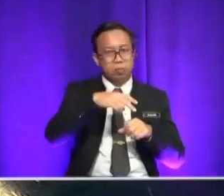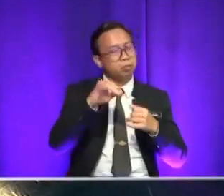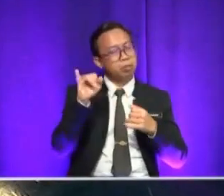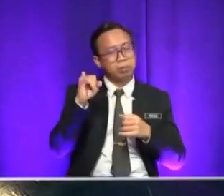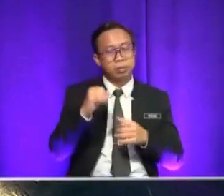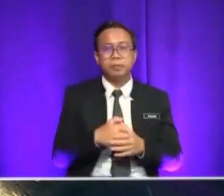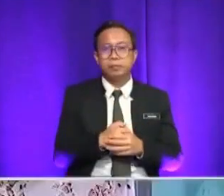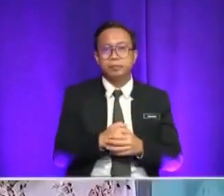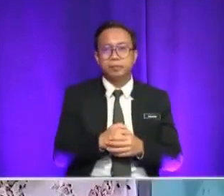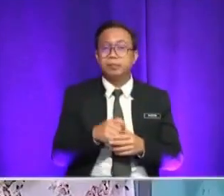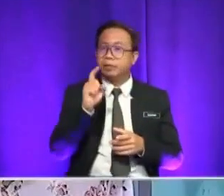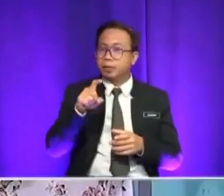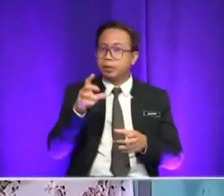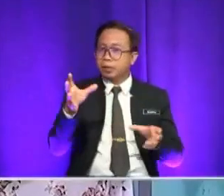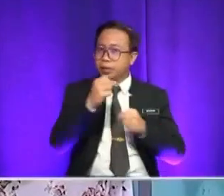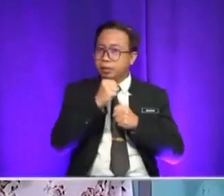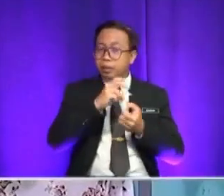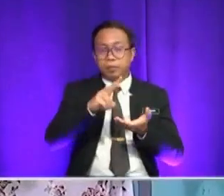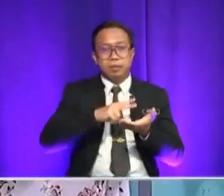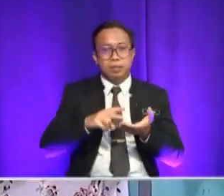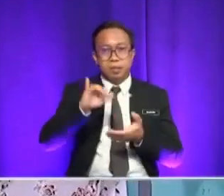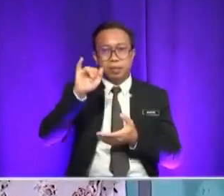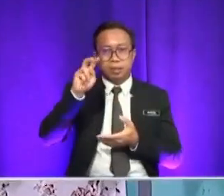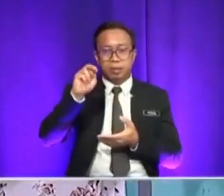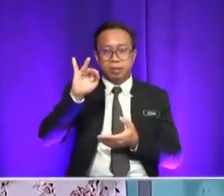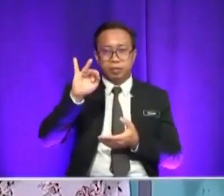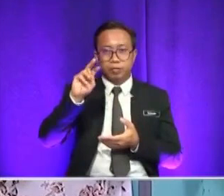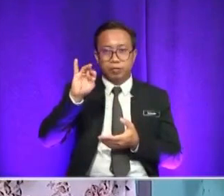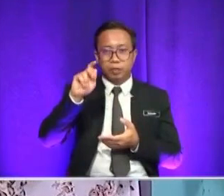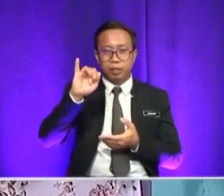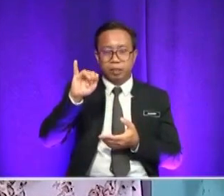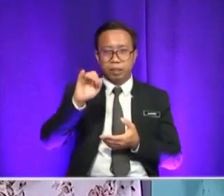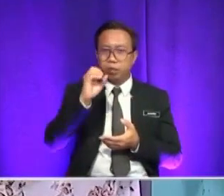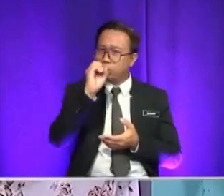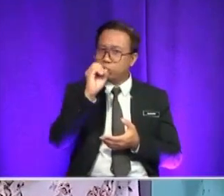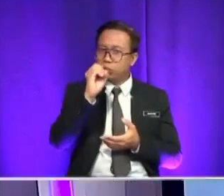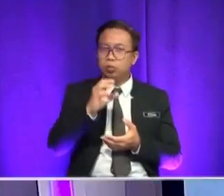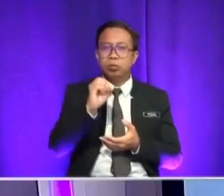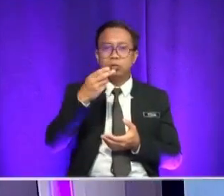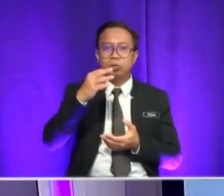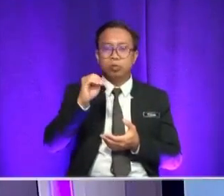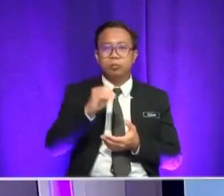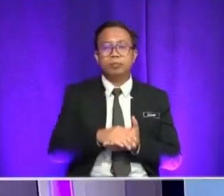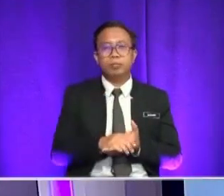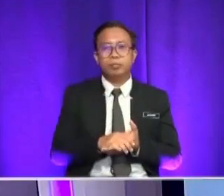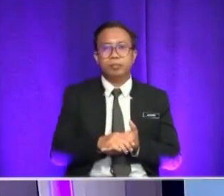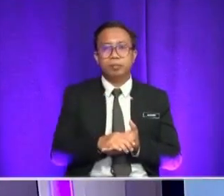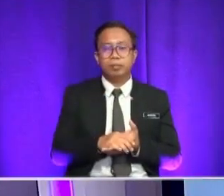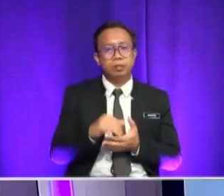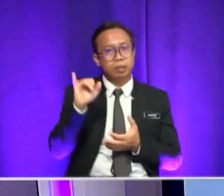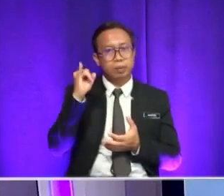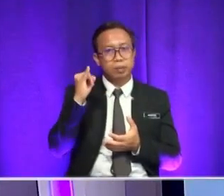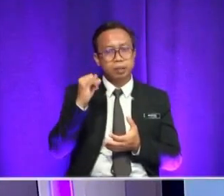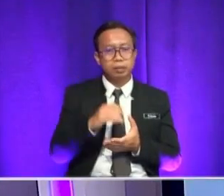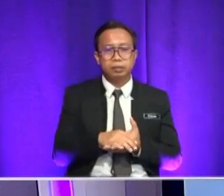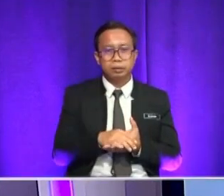jadi kita mesti dapat bacaan infinity. Kalau kita dapat 0 ohm, maknanya boleh. Maksudnya tak boleh lah juga. Tak boleh